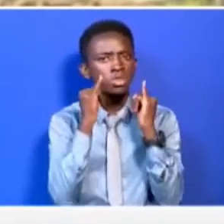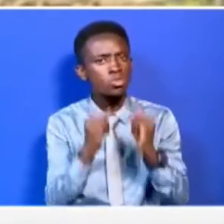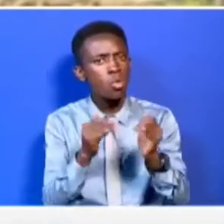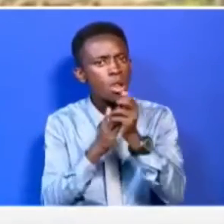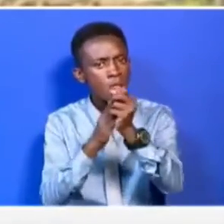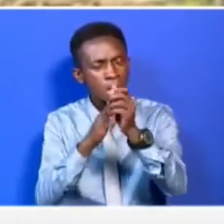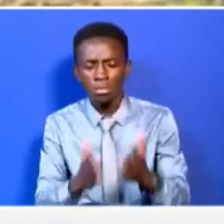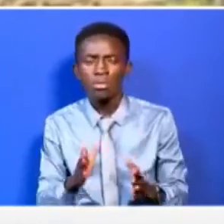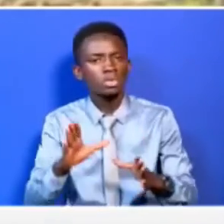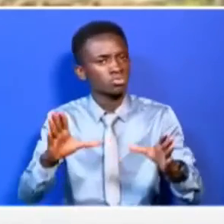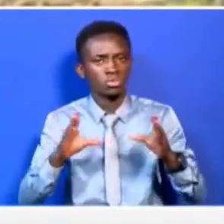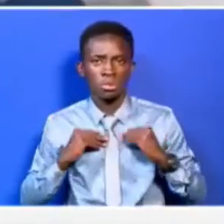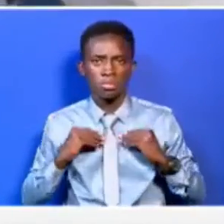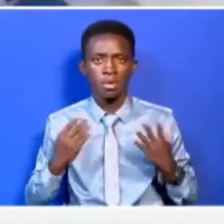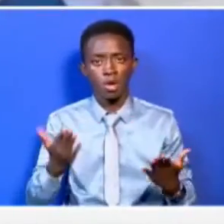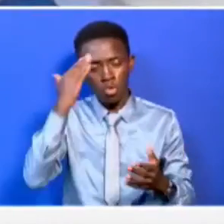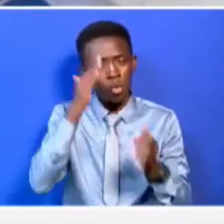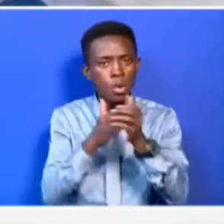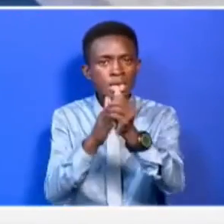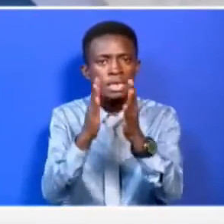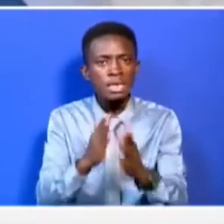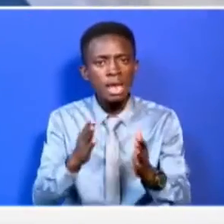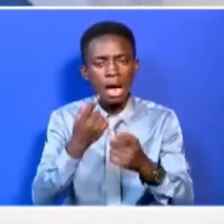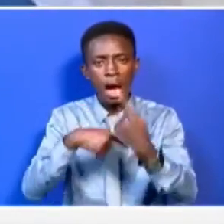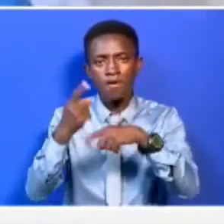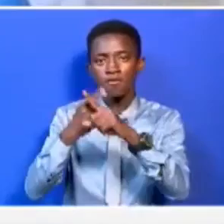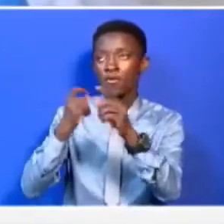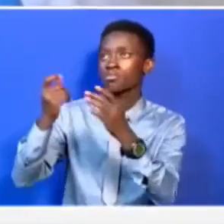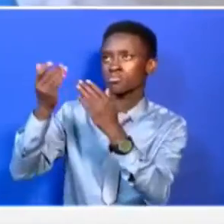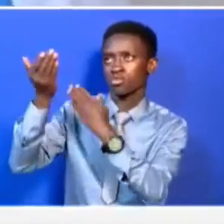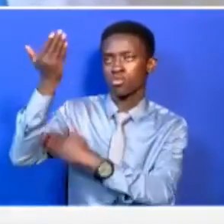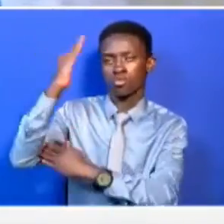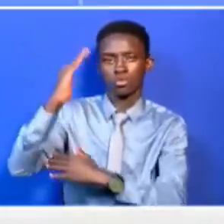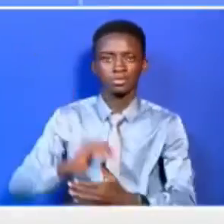kiongozi anatoka kwa Mungu. Faith Kaulu, Mwale wa Kaak, Wikendi.